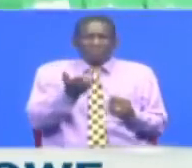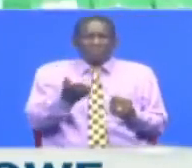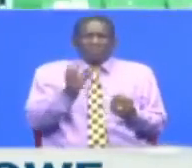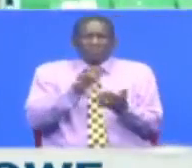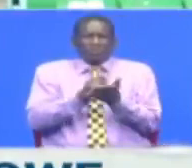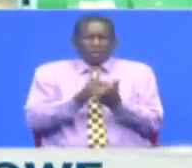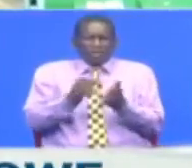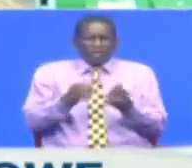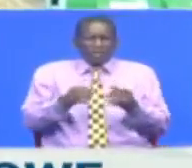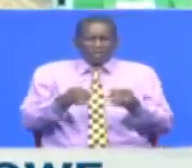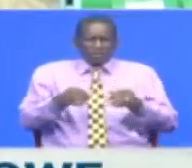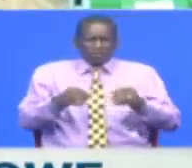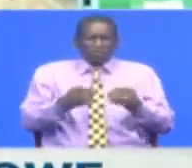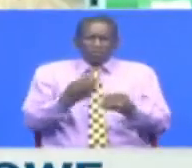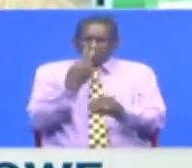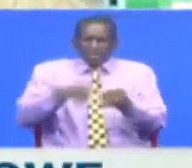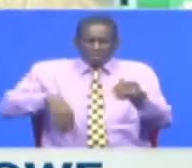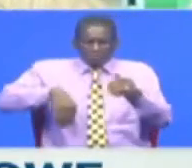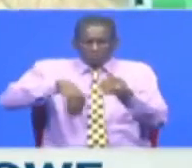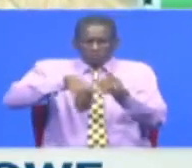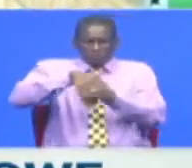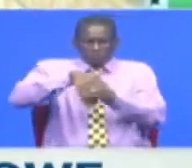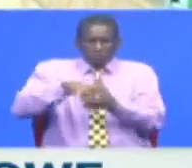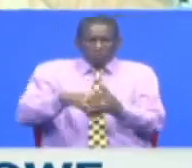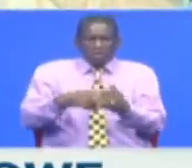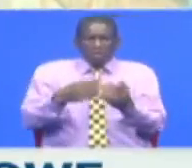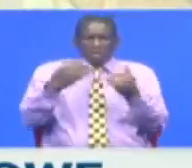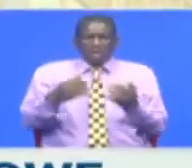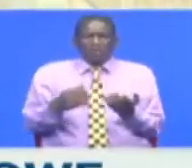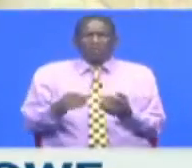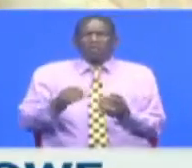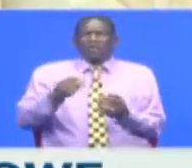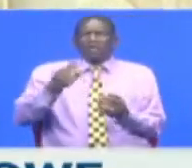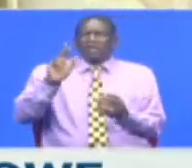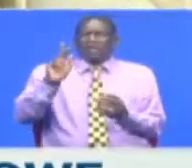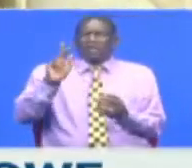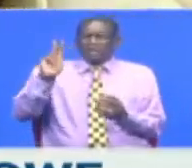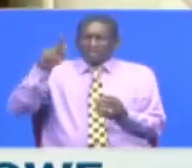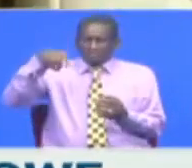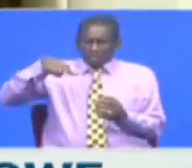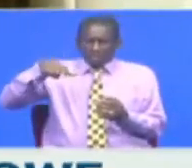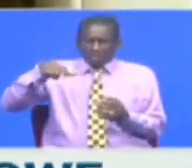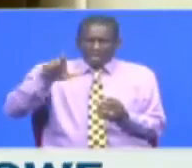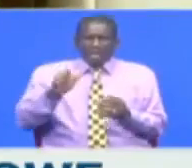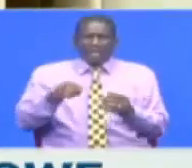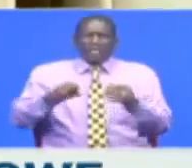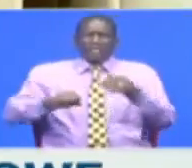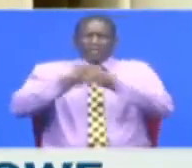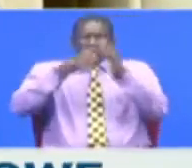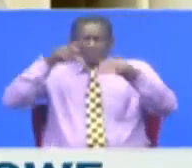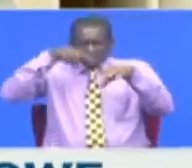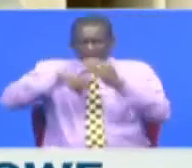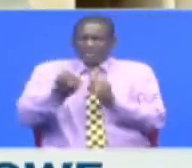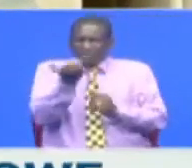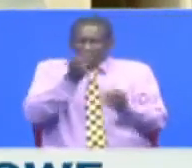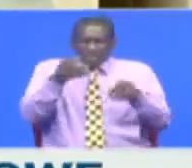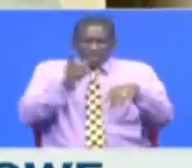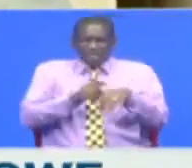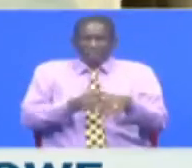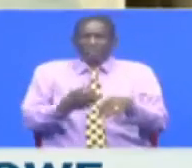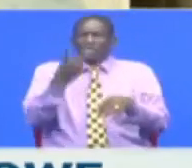kufuatilia spoti, na mara hii msimu wote wa ligi kuu ya kandanda ya Kenya msimu jana mashabiki hawakuingia uwanjani, na mara hii msimu wa